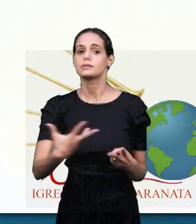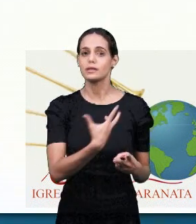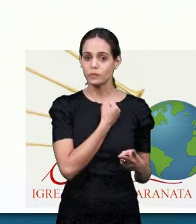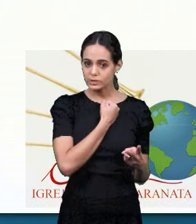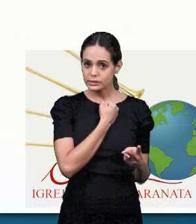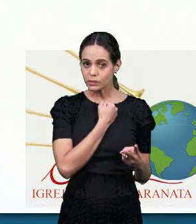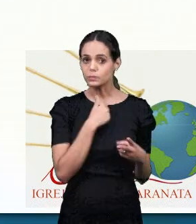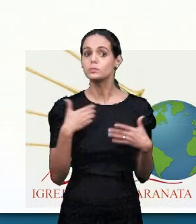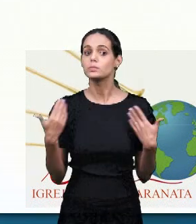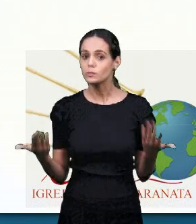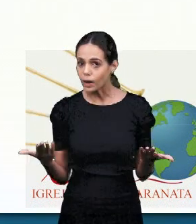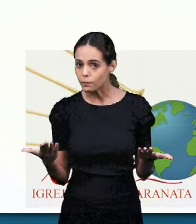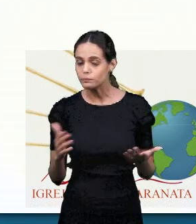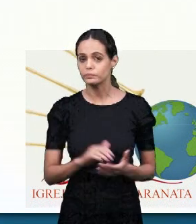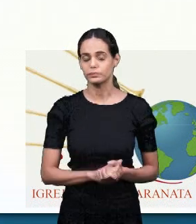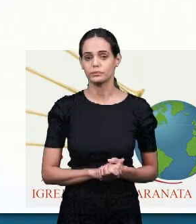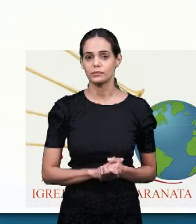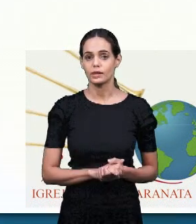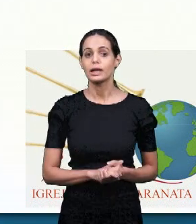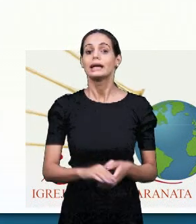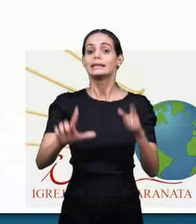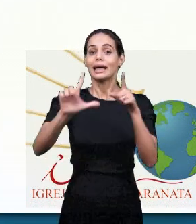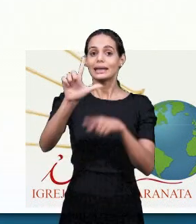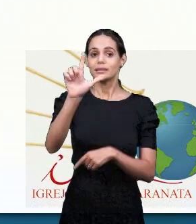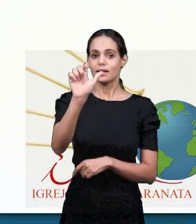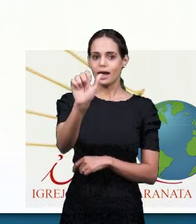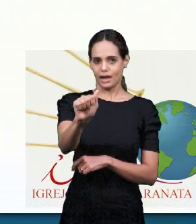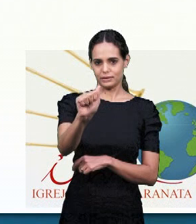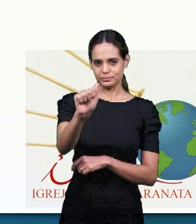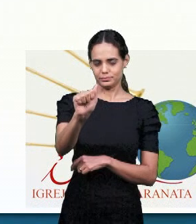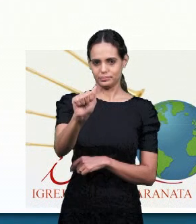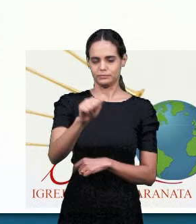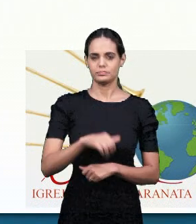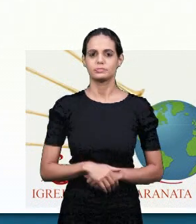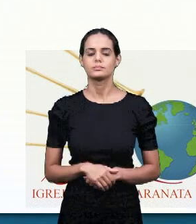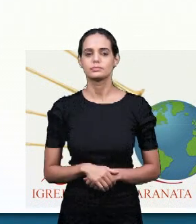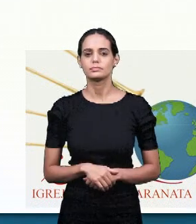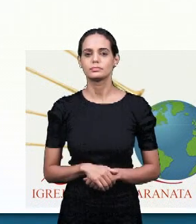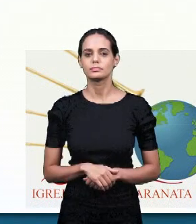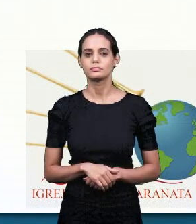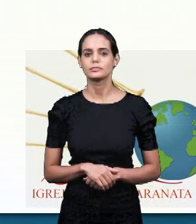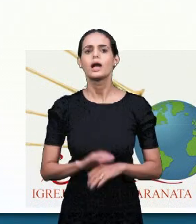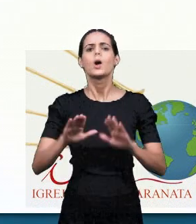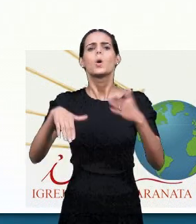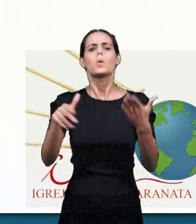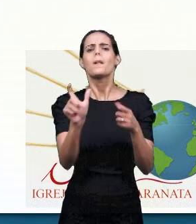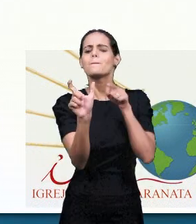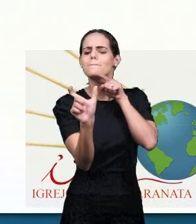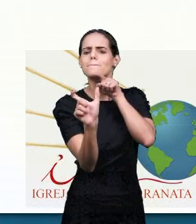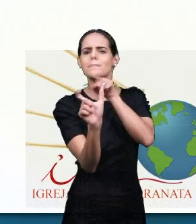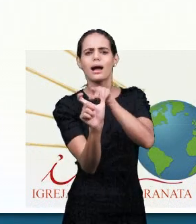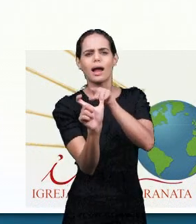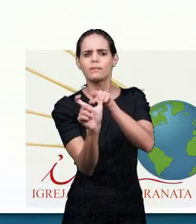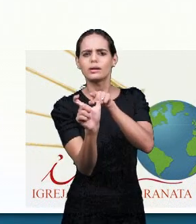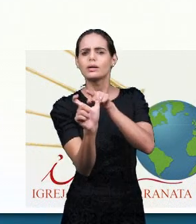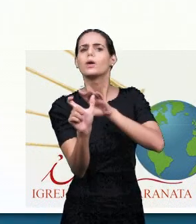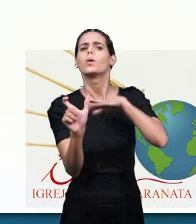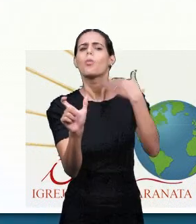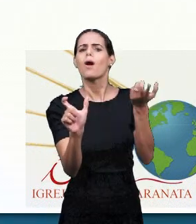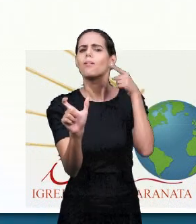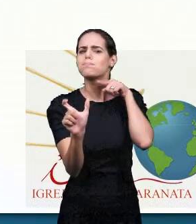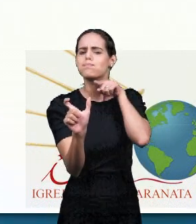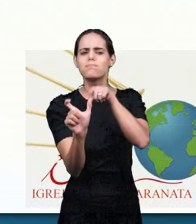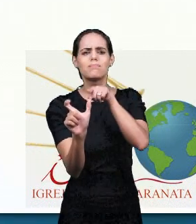suivante, c'est la numéro 2. D'abord, c'est lettre A. Lettre A dit, quelle est